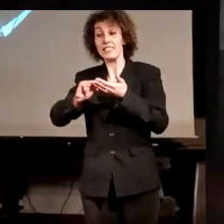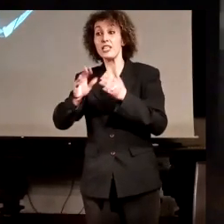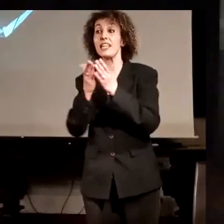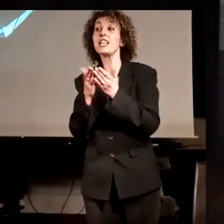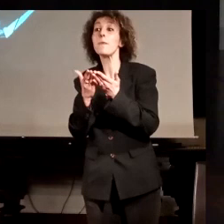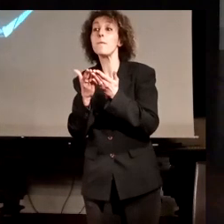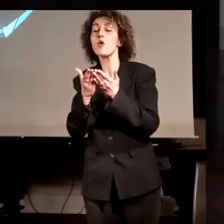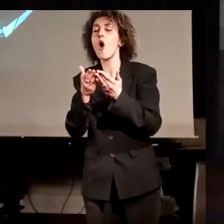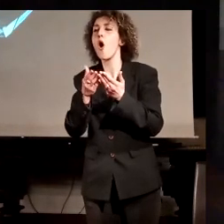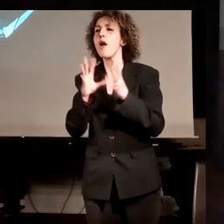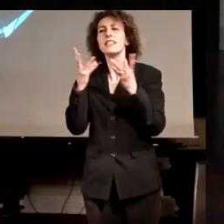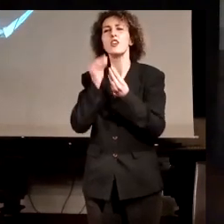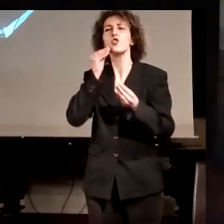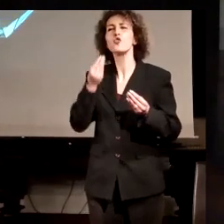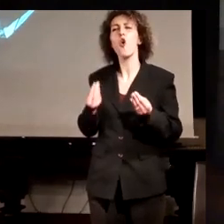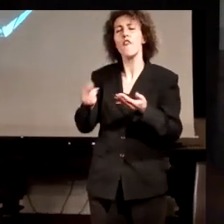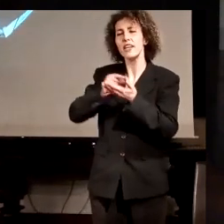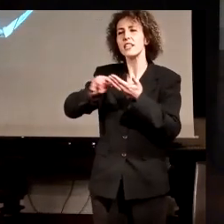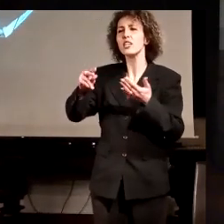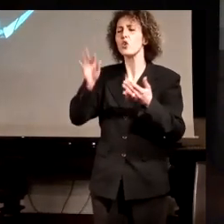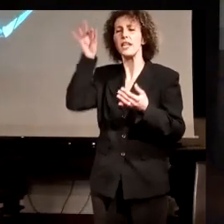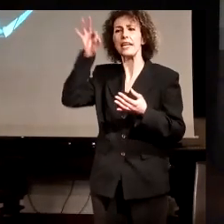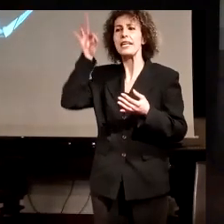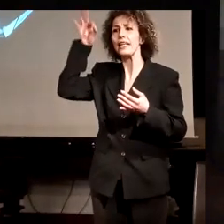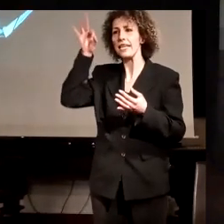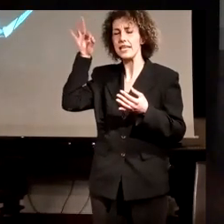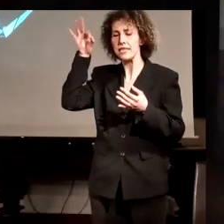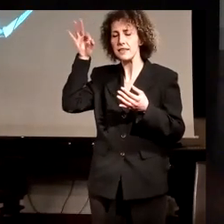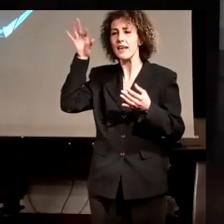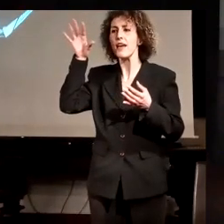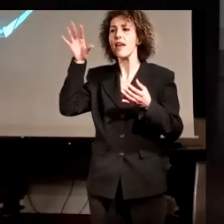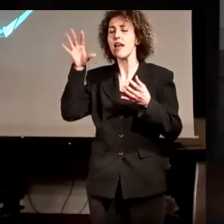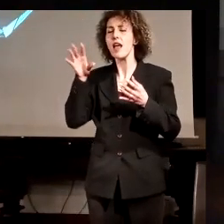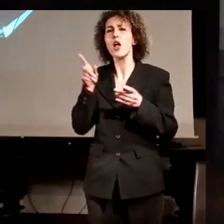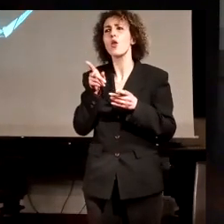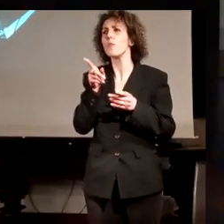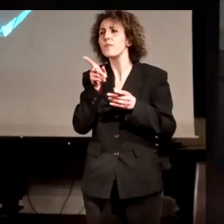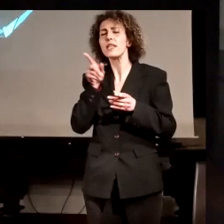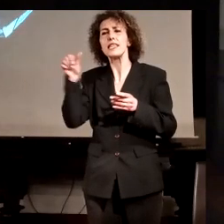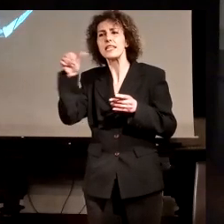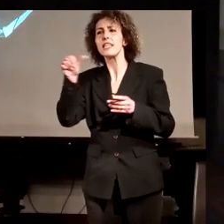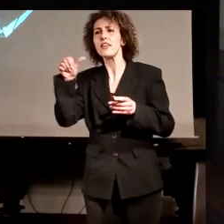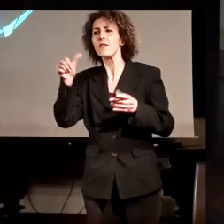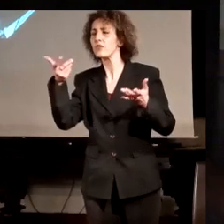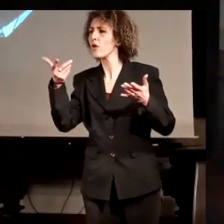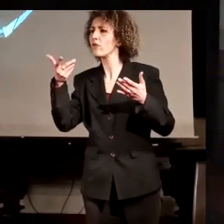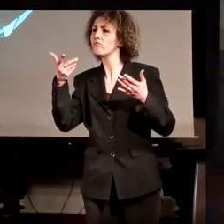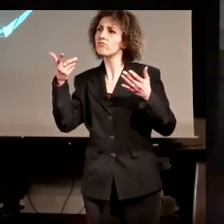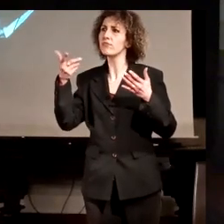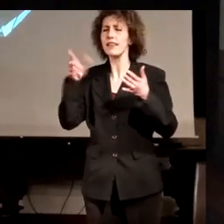scrittore inglese e poi si è perso diciamo cioè lui aveva anche questa apertura un po anzitempo